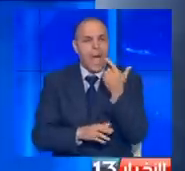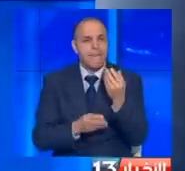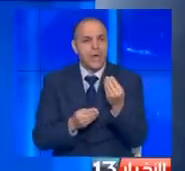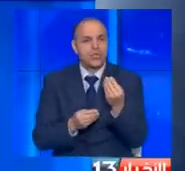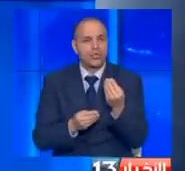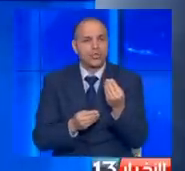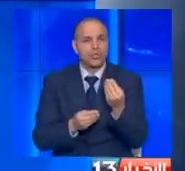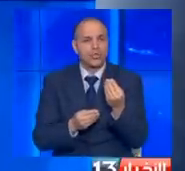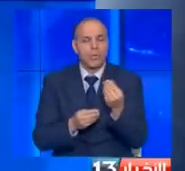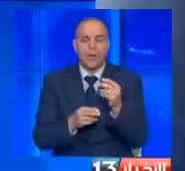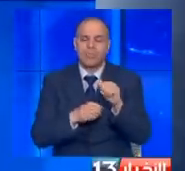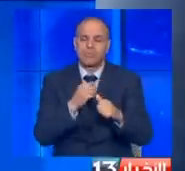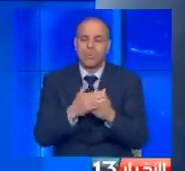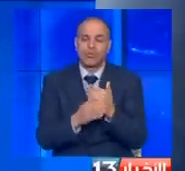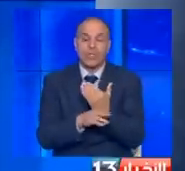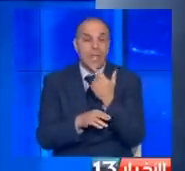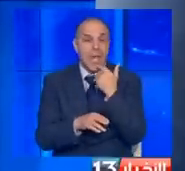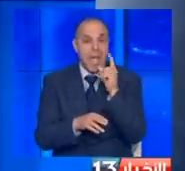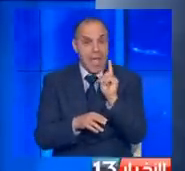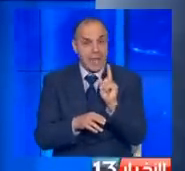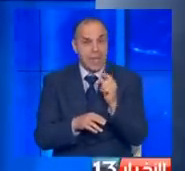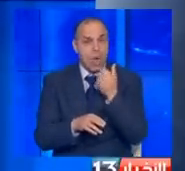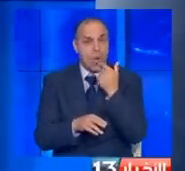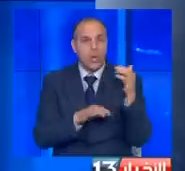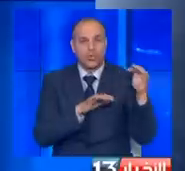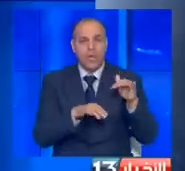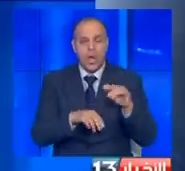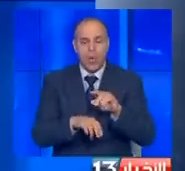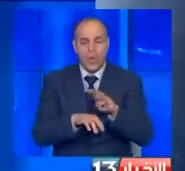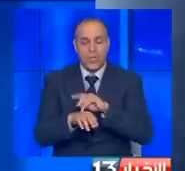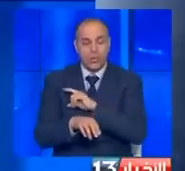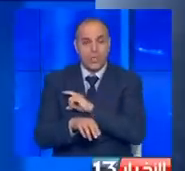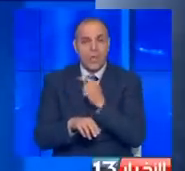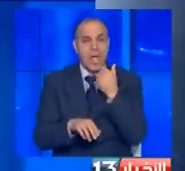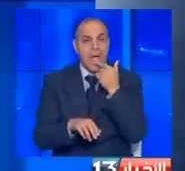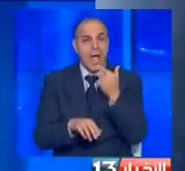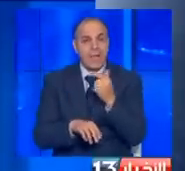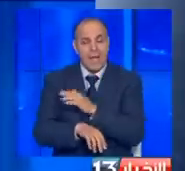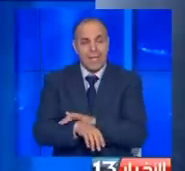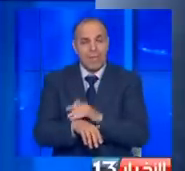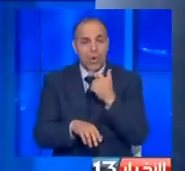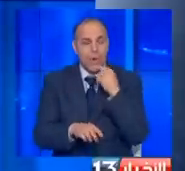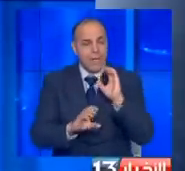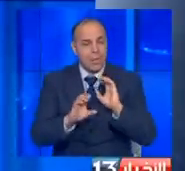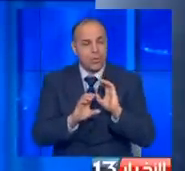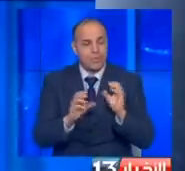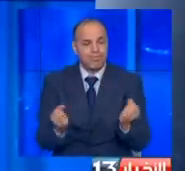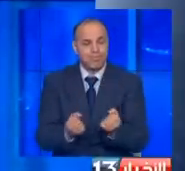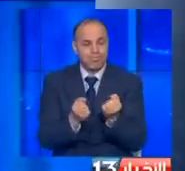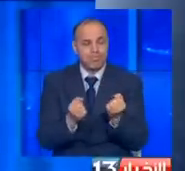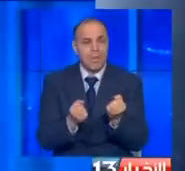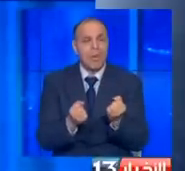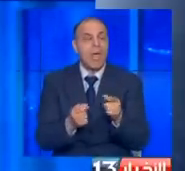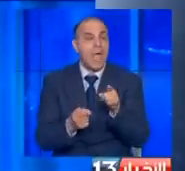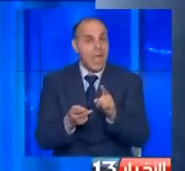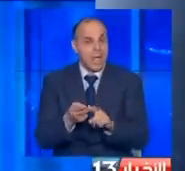ليالي من ذلك انه وفي ولايه سوسه يعمل المهنيون على تواصل انتعاشه هذا المجال